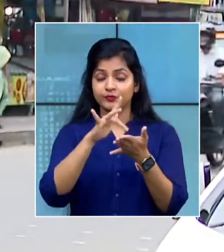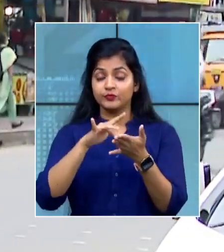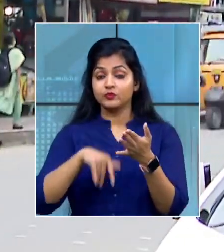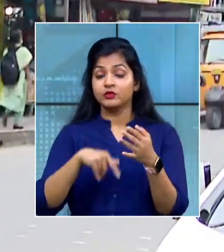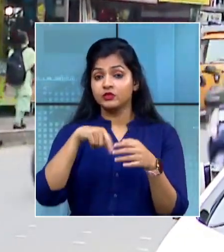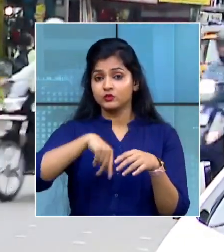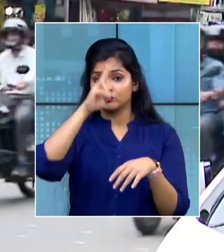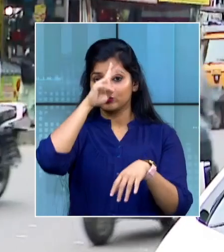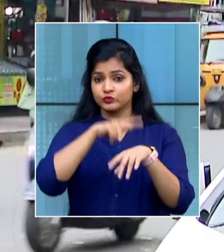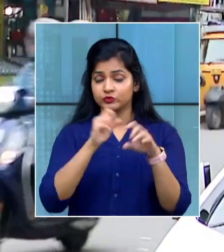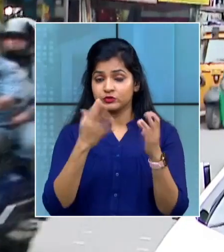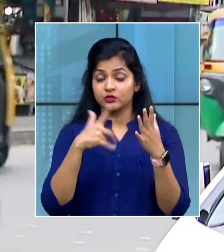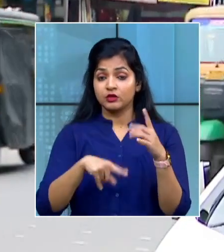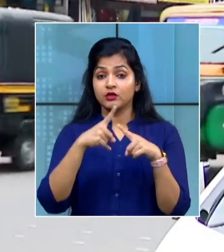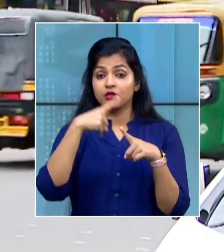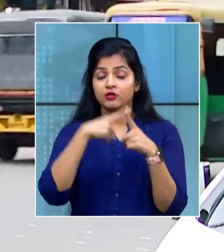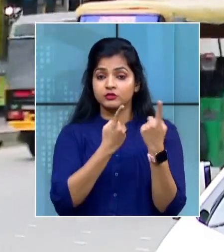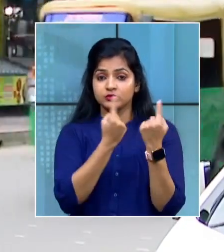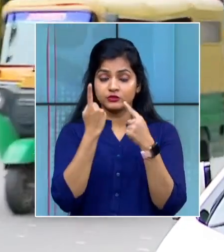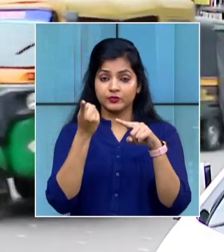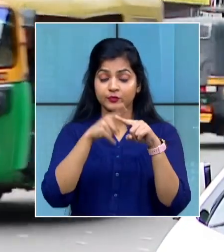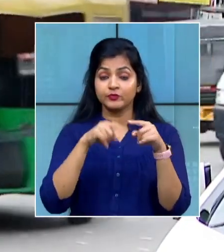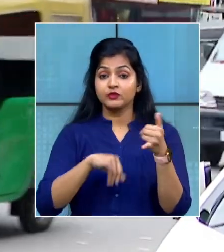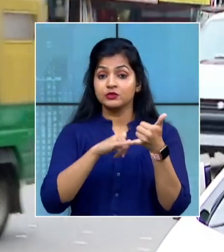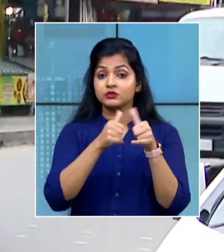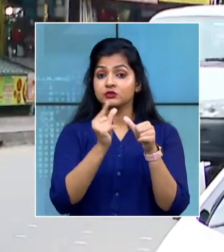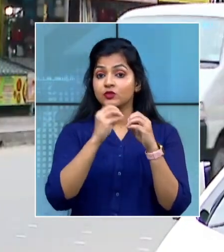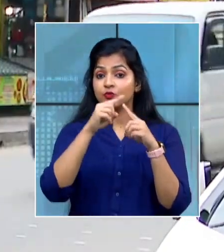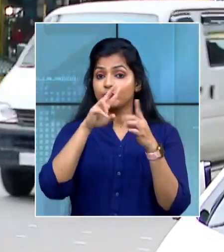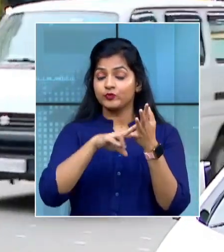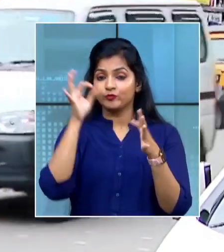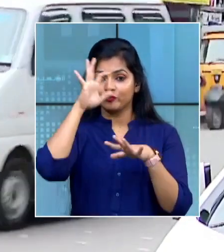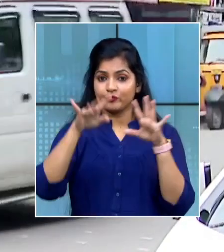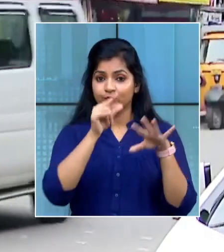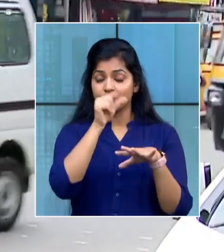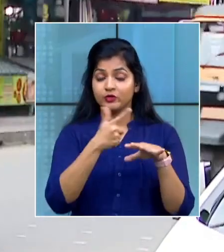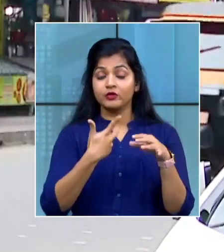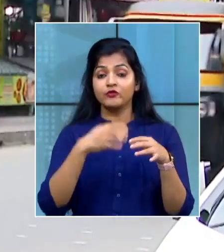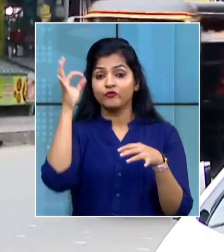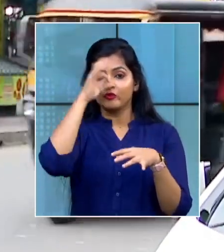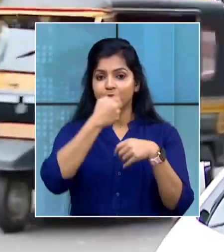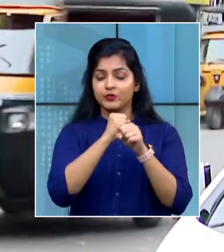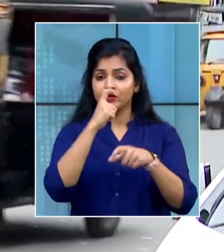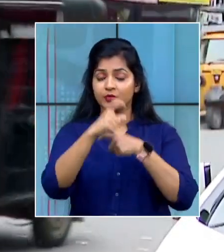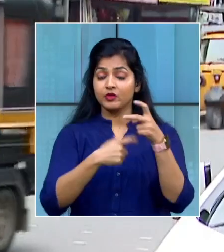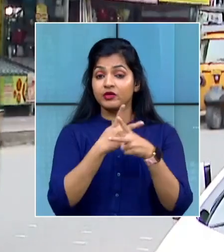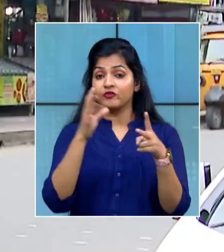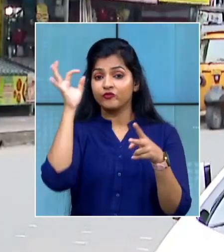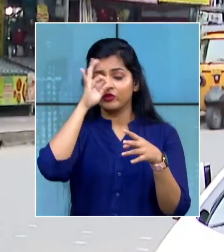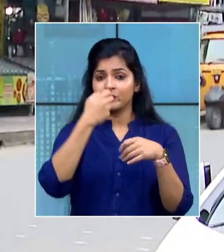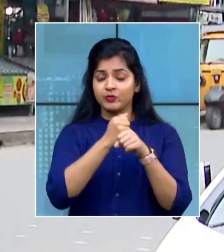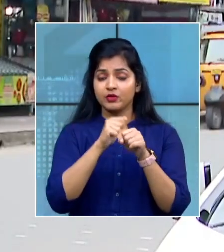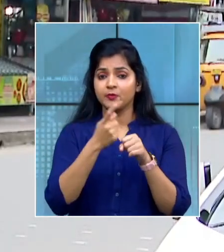നികുതി വകുപ്പിന്റെ റെയ്ഡ് നടക്കുന്നത്. സൗബിൻ ഷാഹിറിന്റെ നിർമ്മാണ കമ്പനിയിൽ നേരത്തെ വിവിധ സിനിമകളുടെ നിർമ്മാണവുമായി ബന്ധപ്പെട്ട്